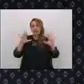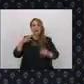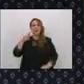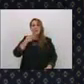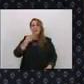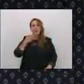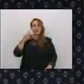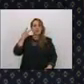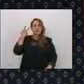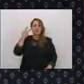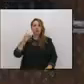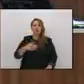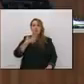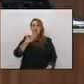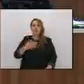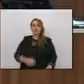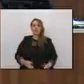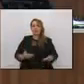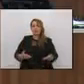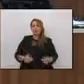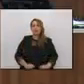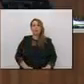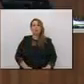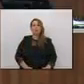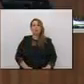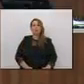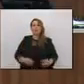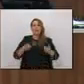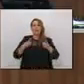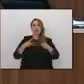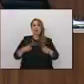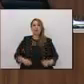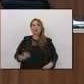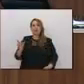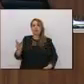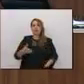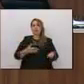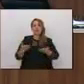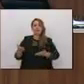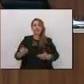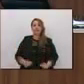الإصغاء. شكرا سيد الوزير. أحيي الكلمة للسيدة هندية مرواني للتعقيب، تفضل.